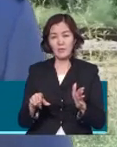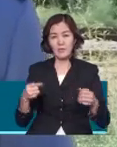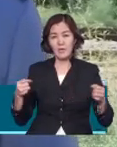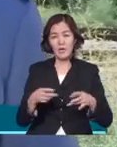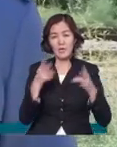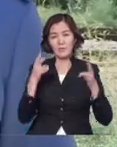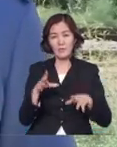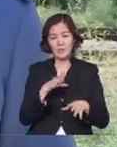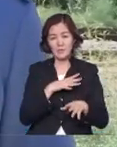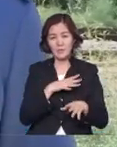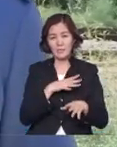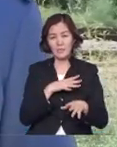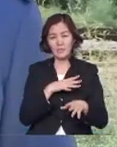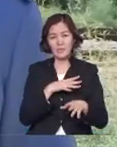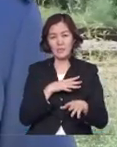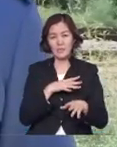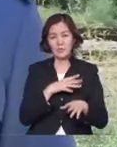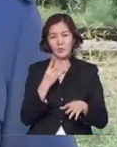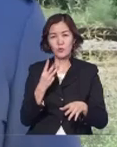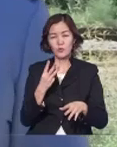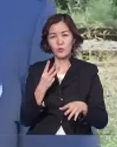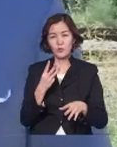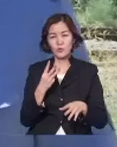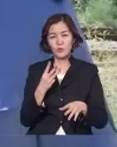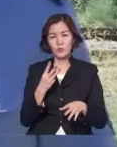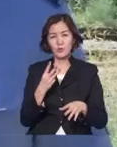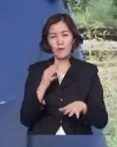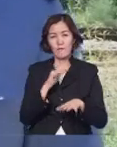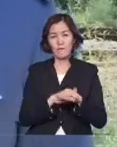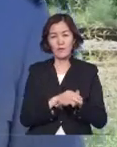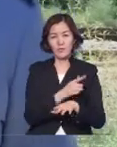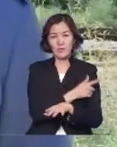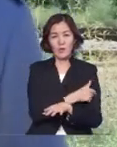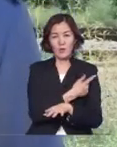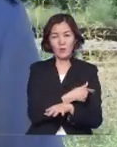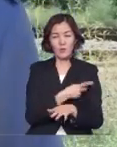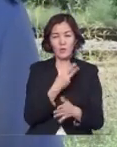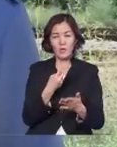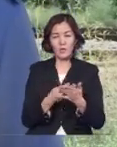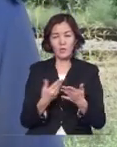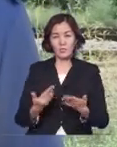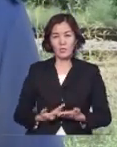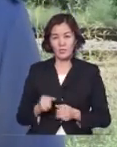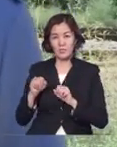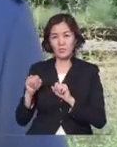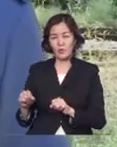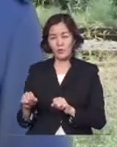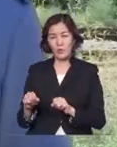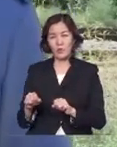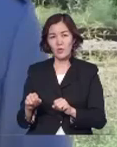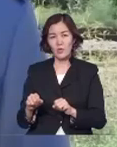деректері. Яғни оның үшеуі ауруханада жансақтау